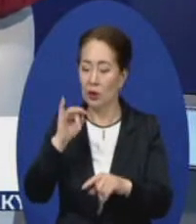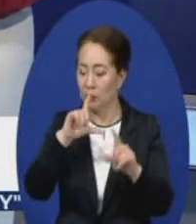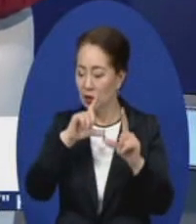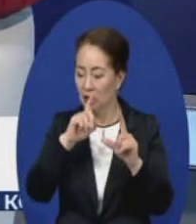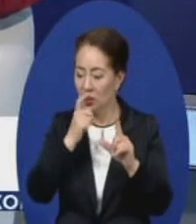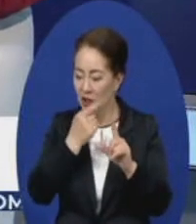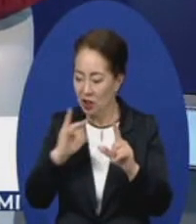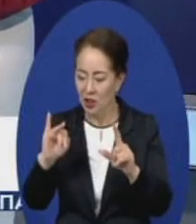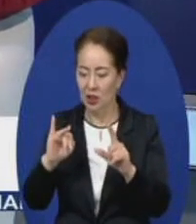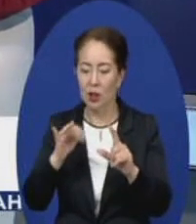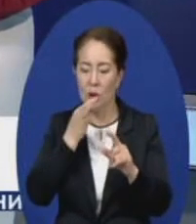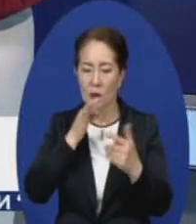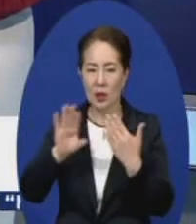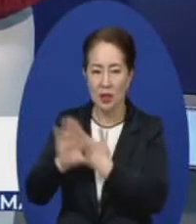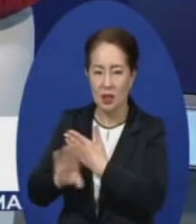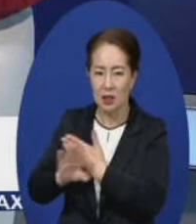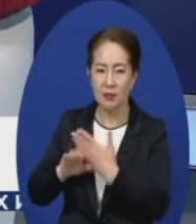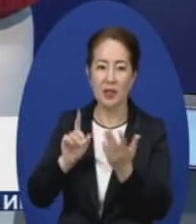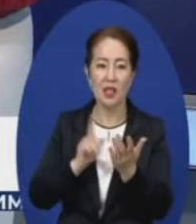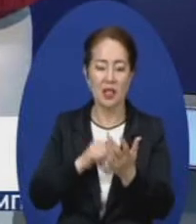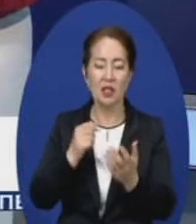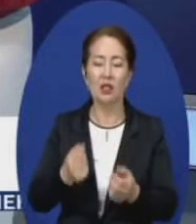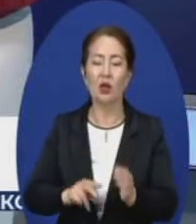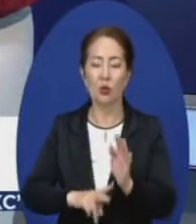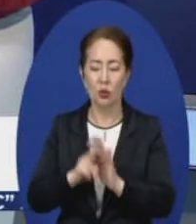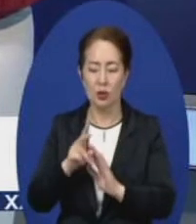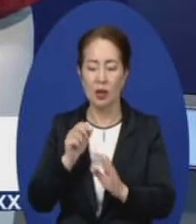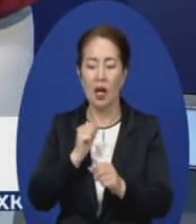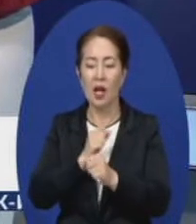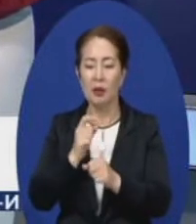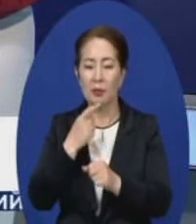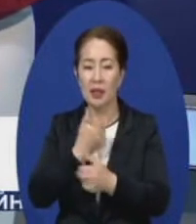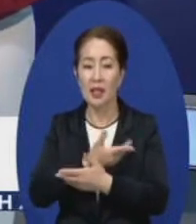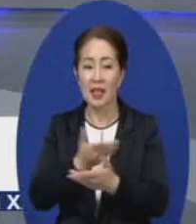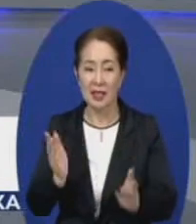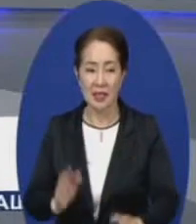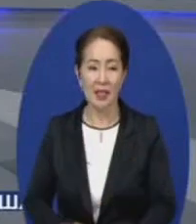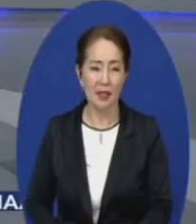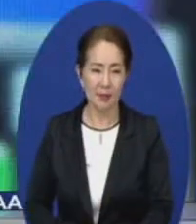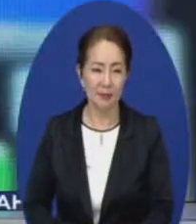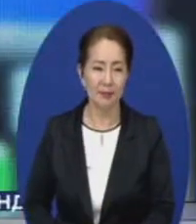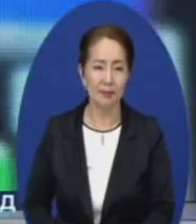хий ялгарлаас үрдчлэн сэргийлэх зайлшгүй шаардлага үүсэт байна гэдгийг албаныхан хэлж байсан юм аа.